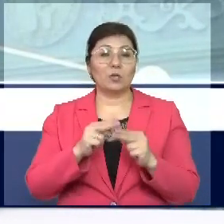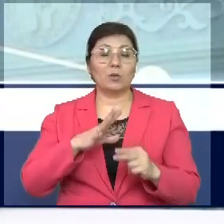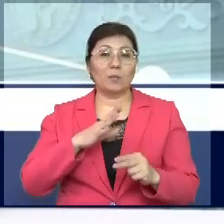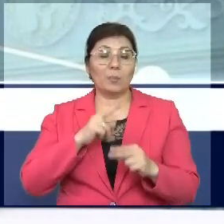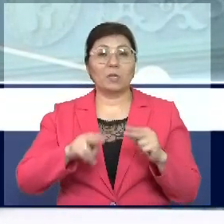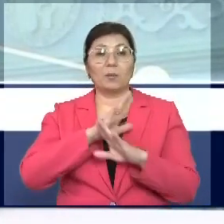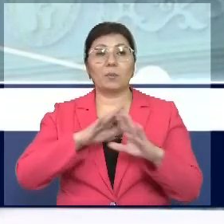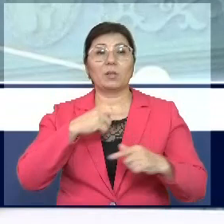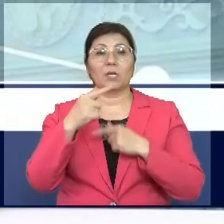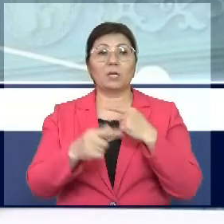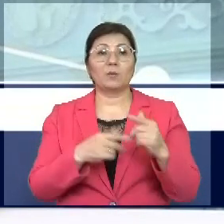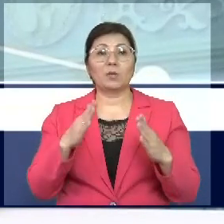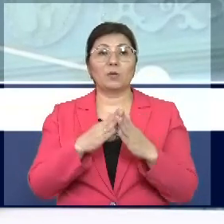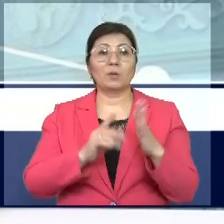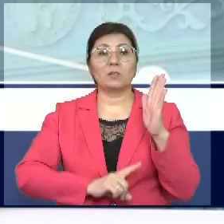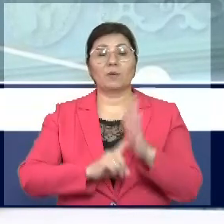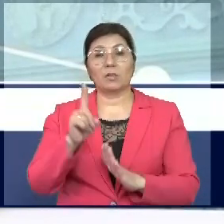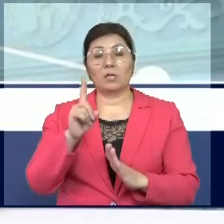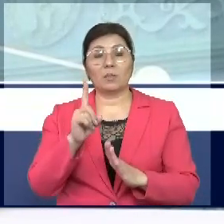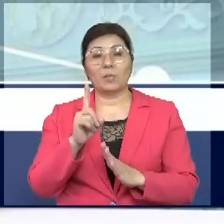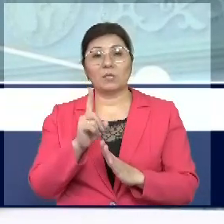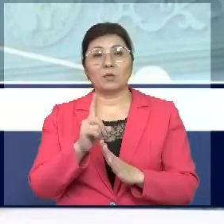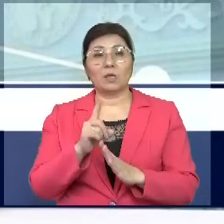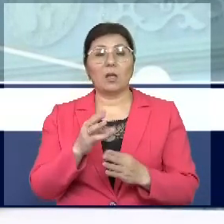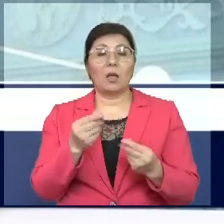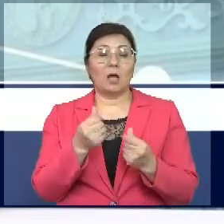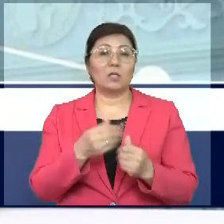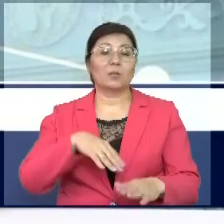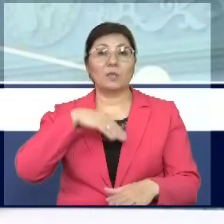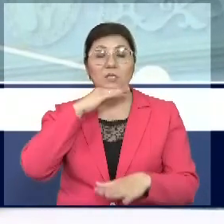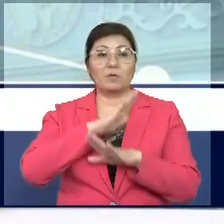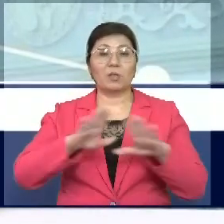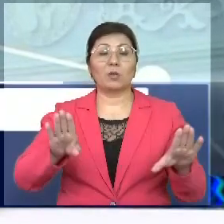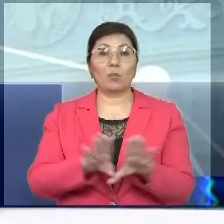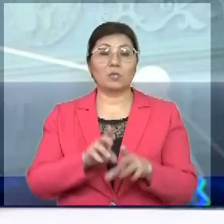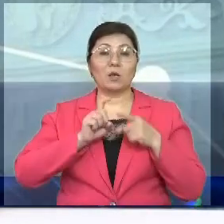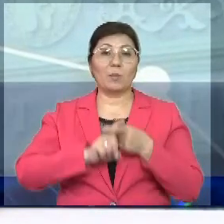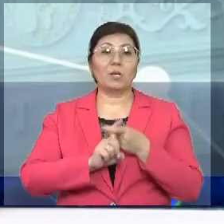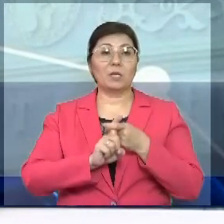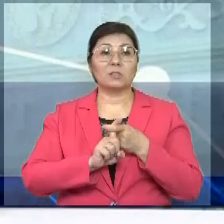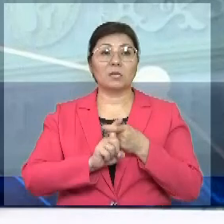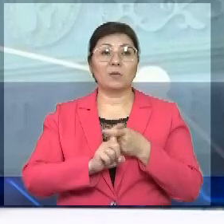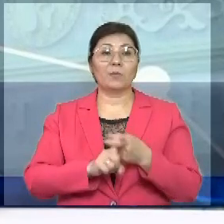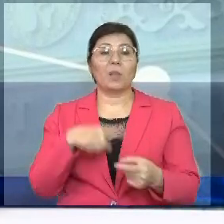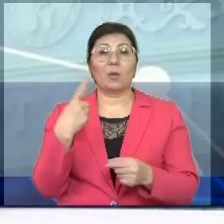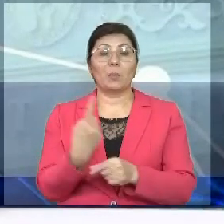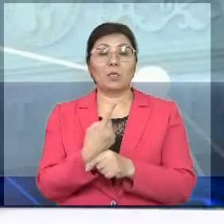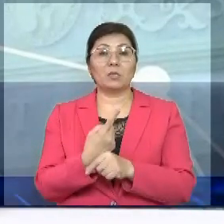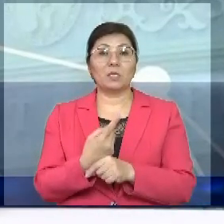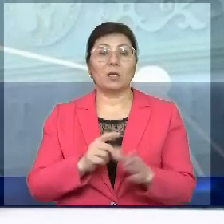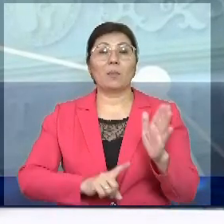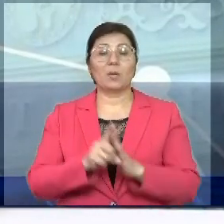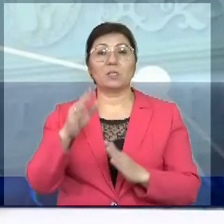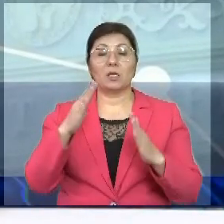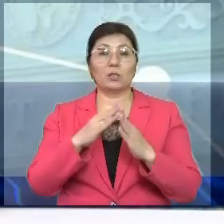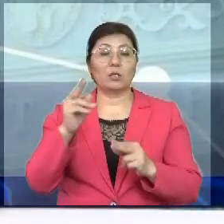келесі тұрғын үйлерді бастауға қаражат жағы тапшы, соған байланысты осы мына бірінші бастаған